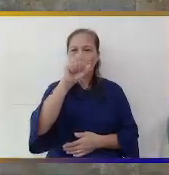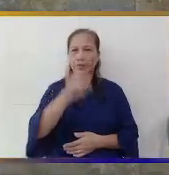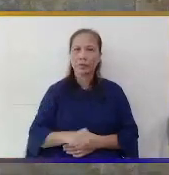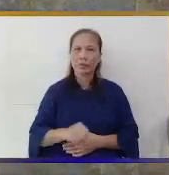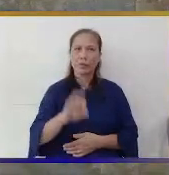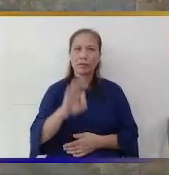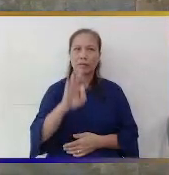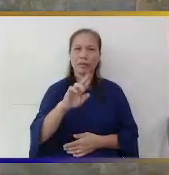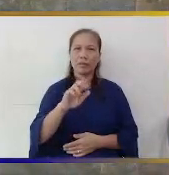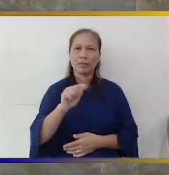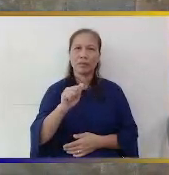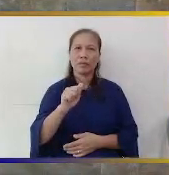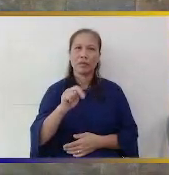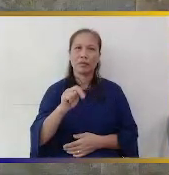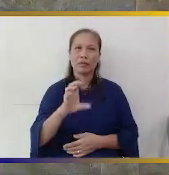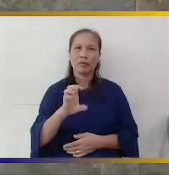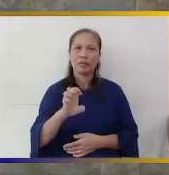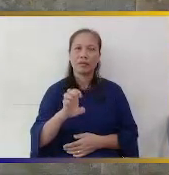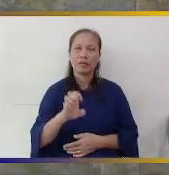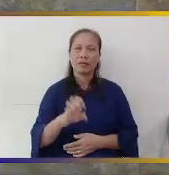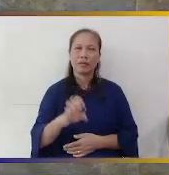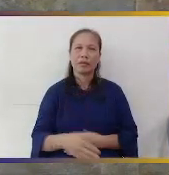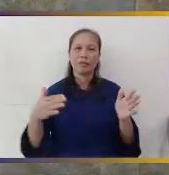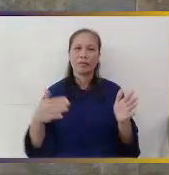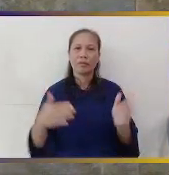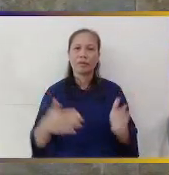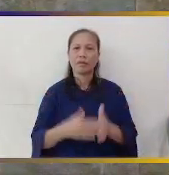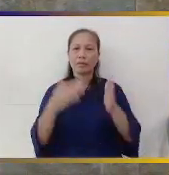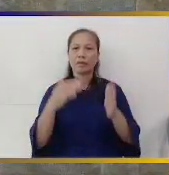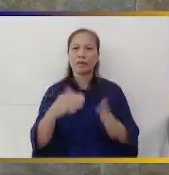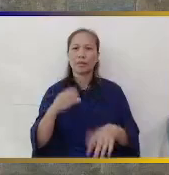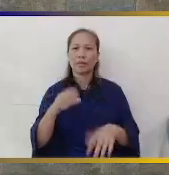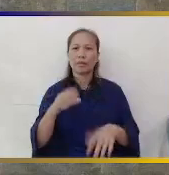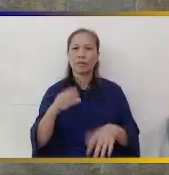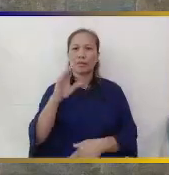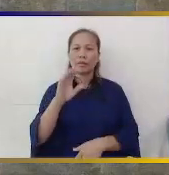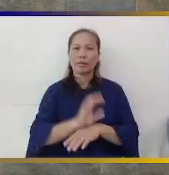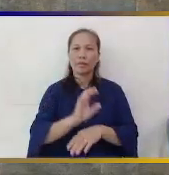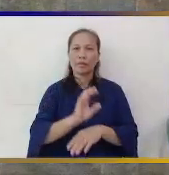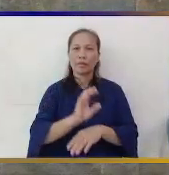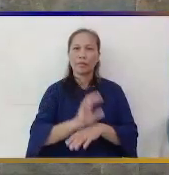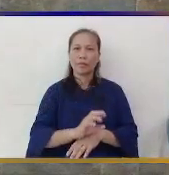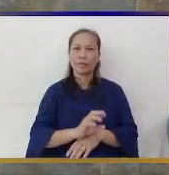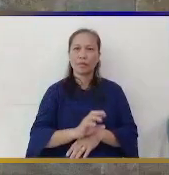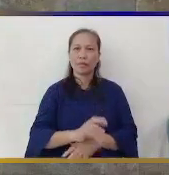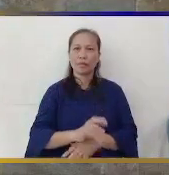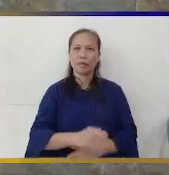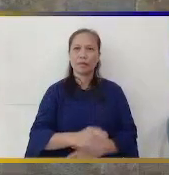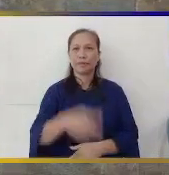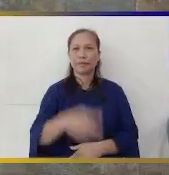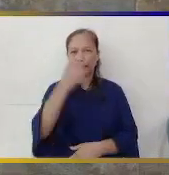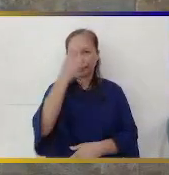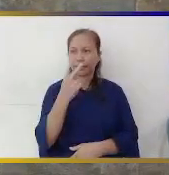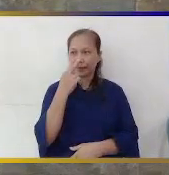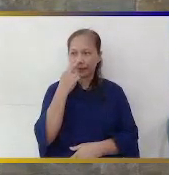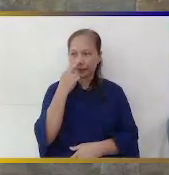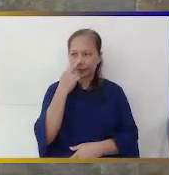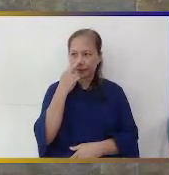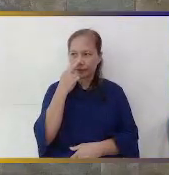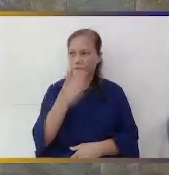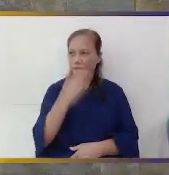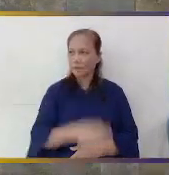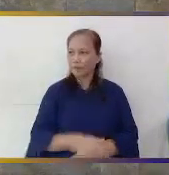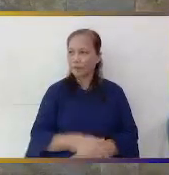that is contrary against the church of Rome so sa madalit sabi mga kapatid nagsimula siyang